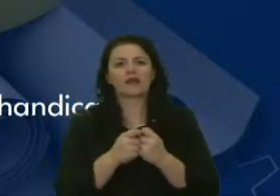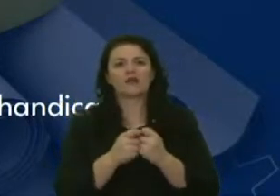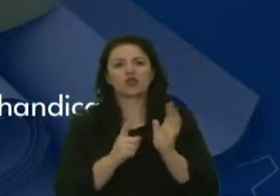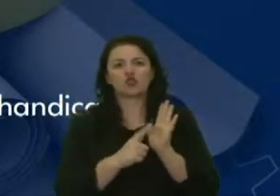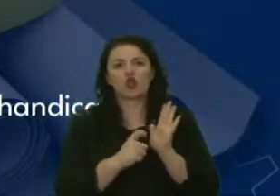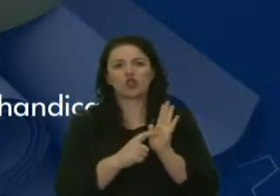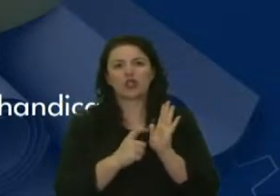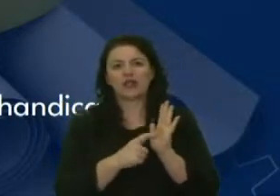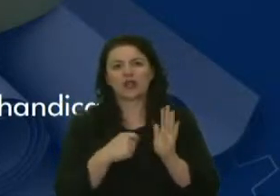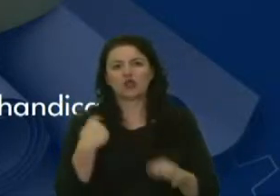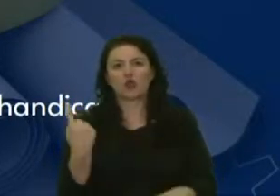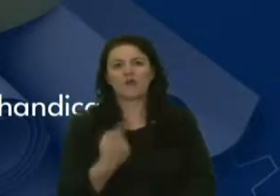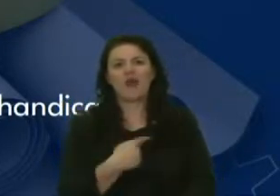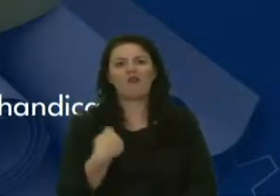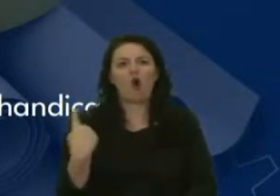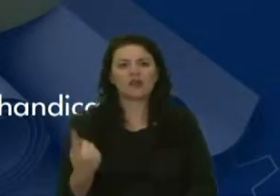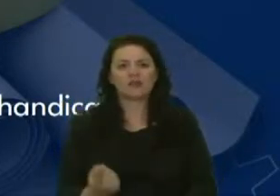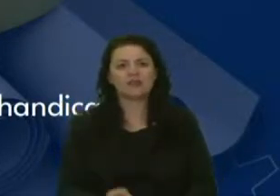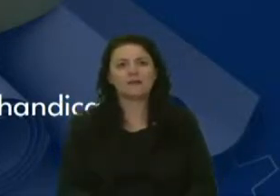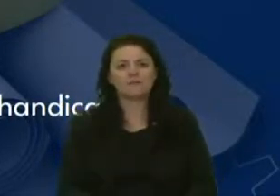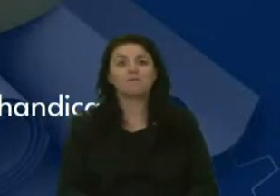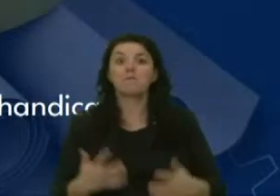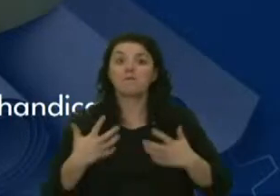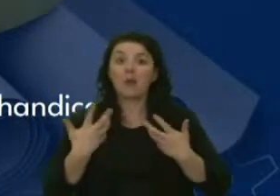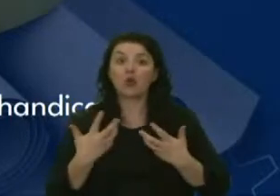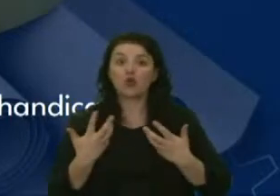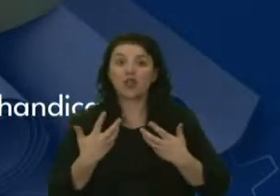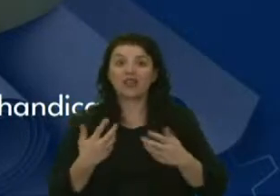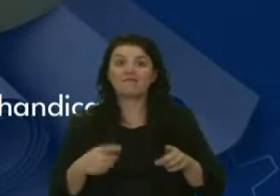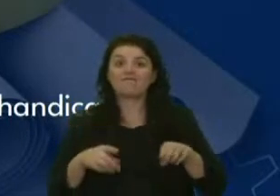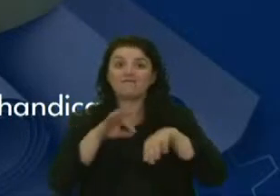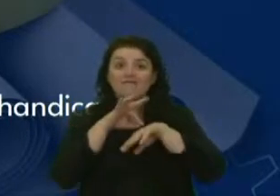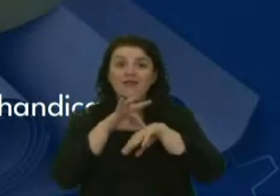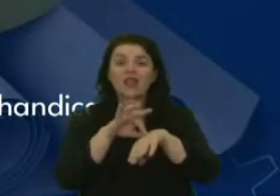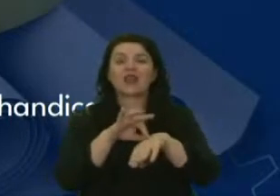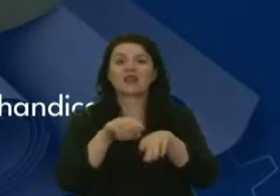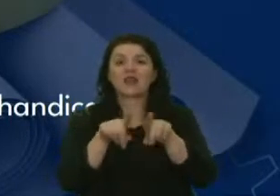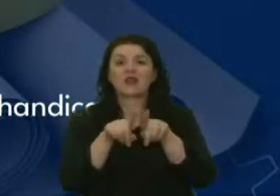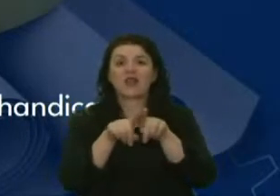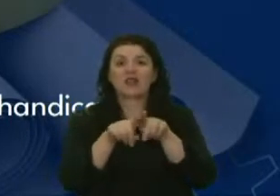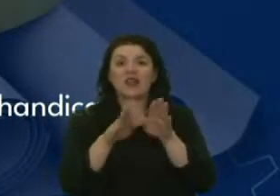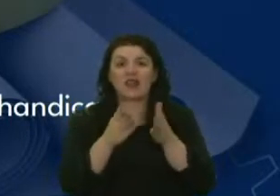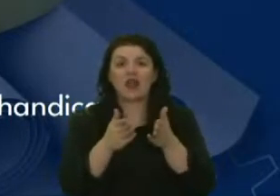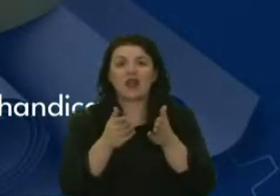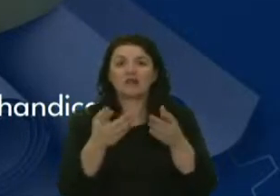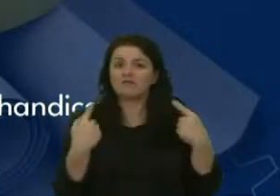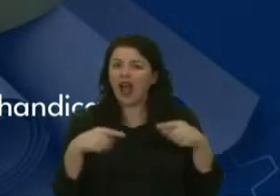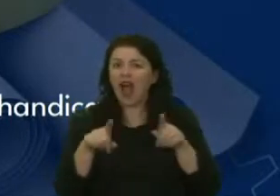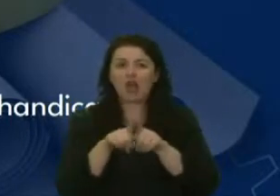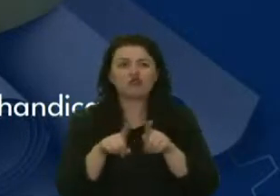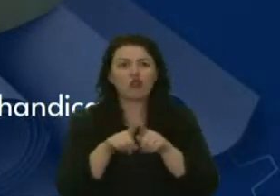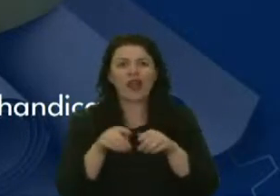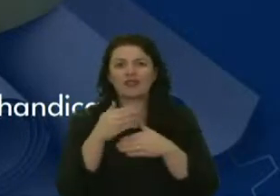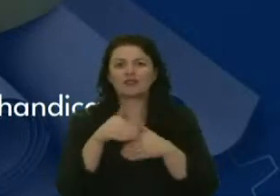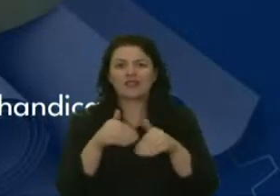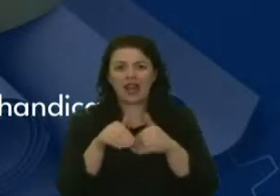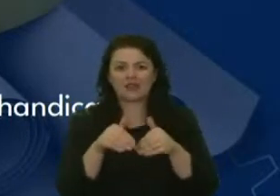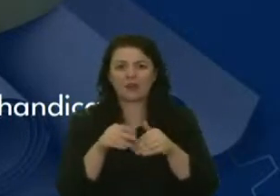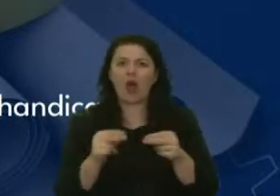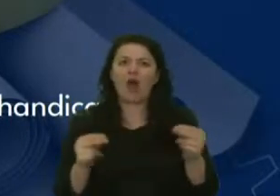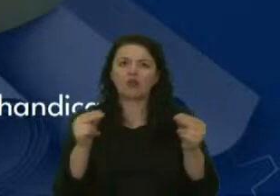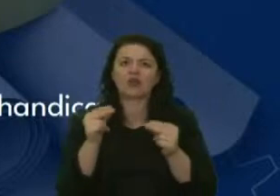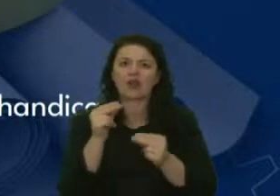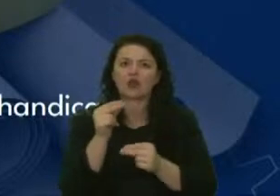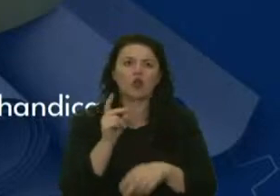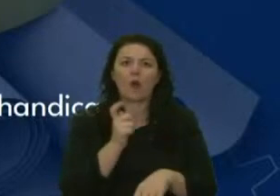solicitate și de dumneavoastră să știți și mă bucur iarăși că tragem în aceeași direcție aproape de la toate partidele am întâlnit aceleași străzi la care s au mai adăugat și altele